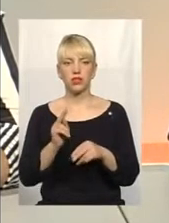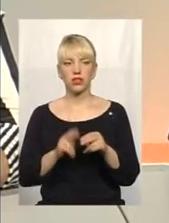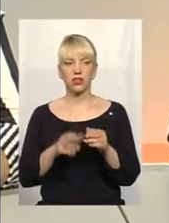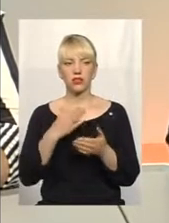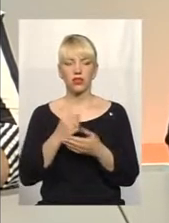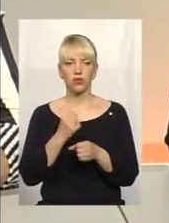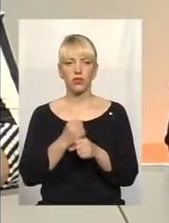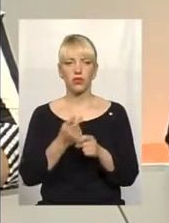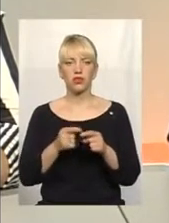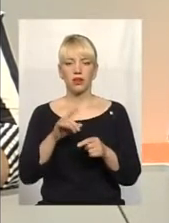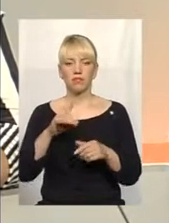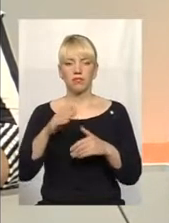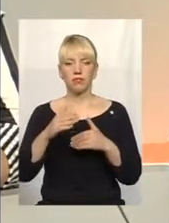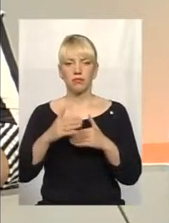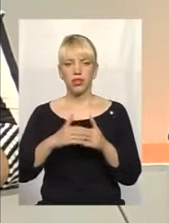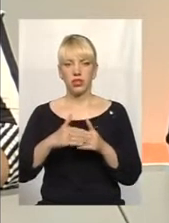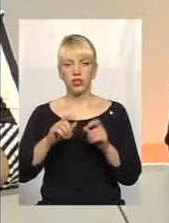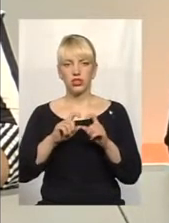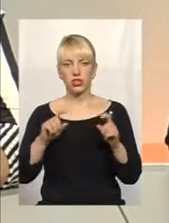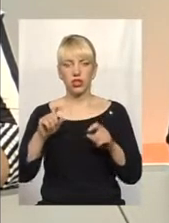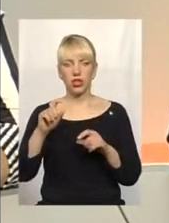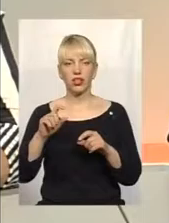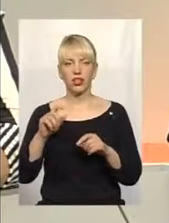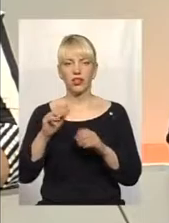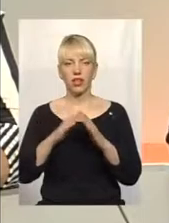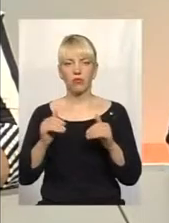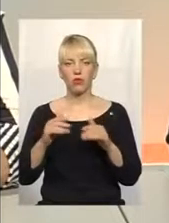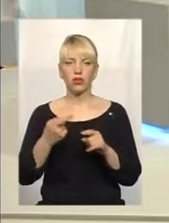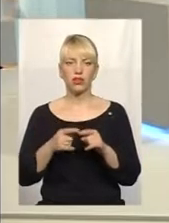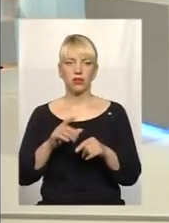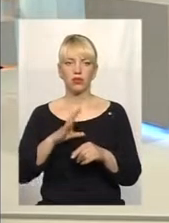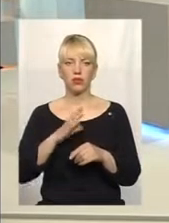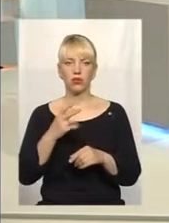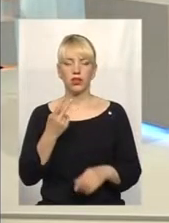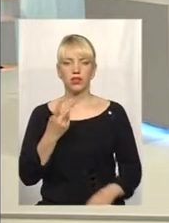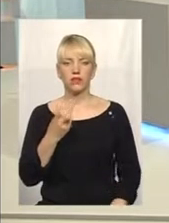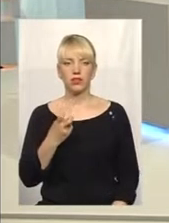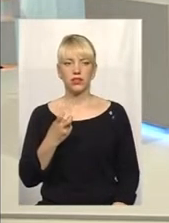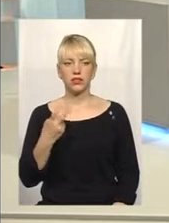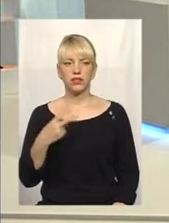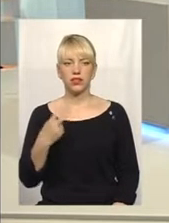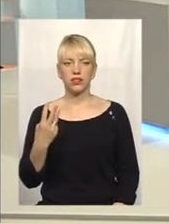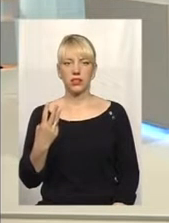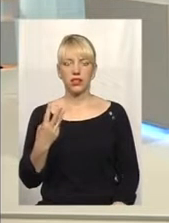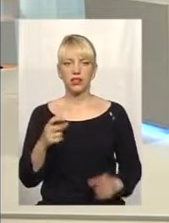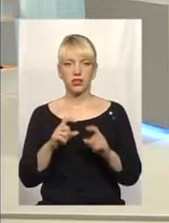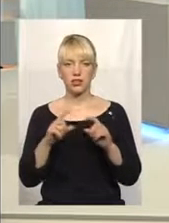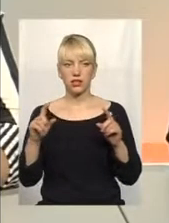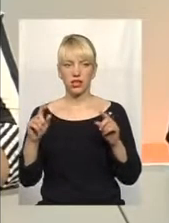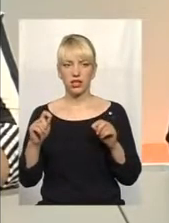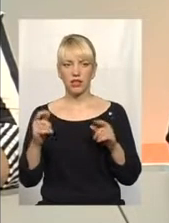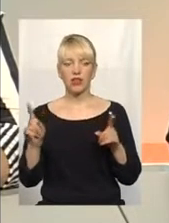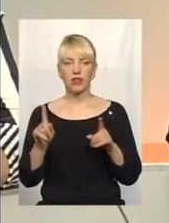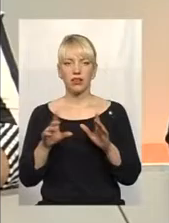це пришкільні табори. В цьому році таких таборів відкрилося 223 заклади,